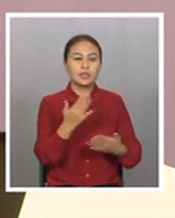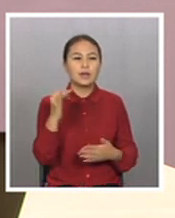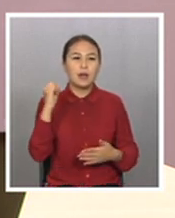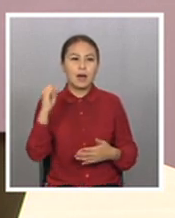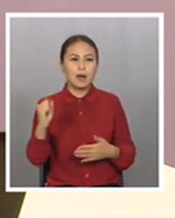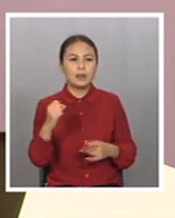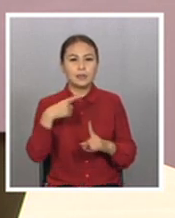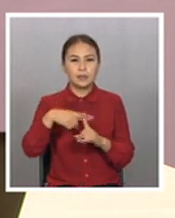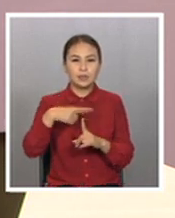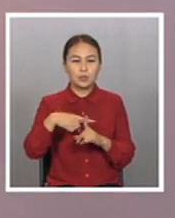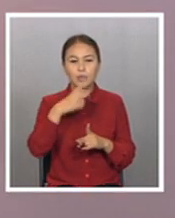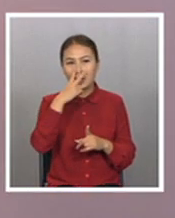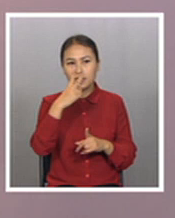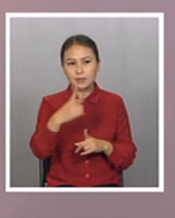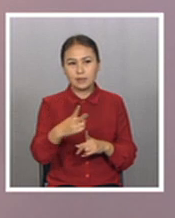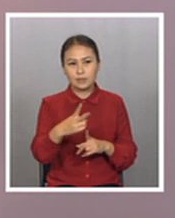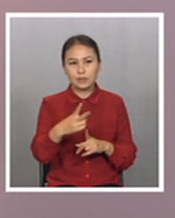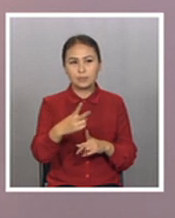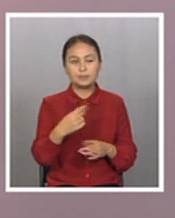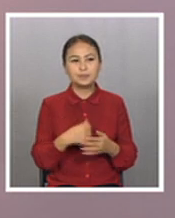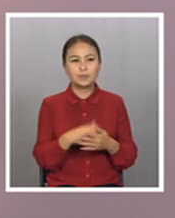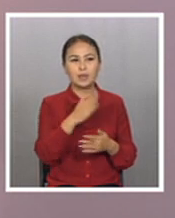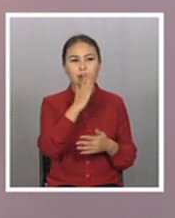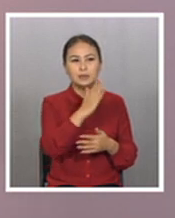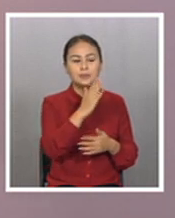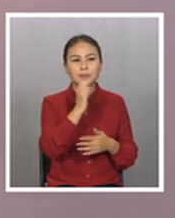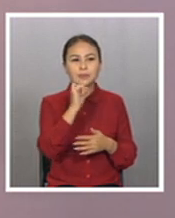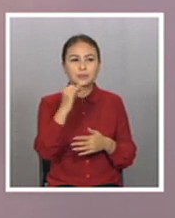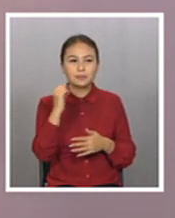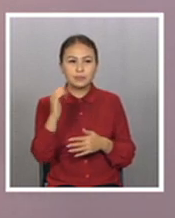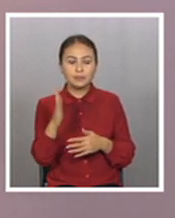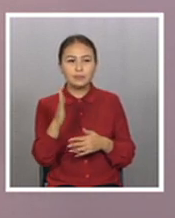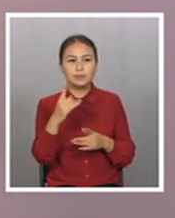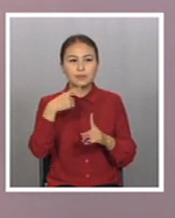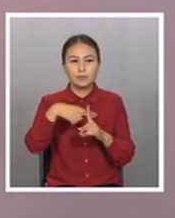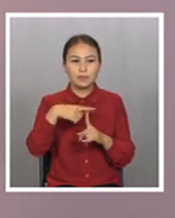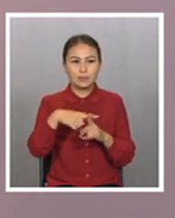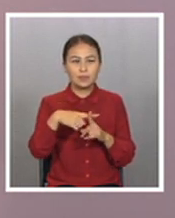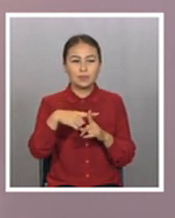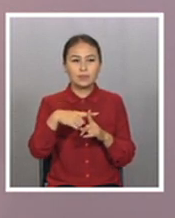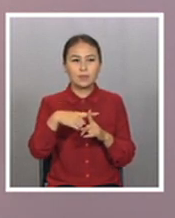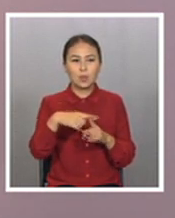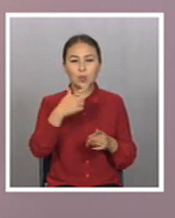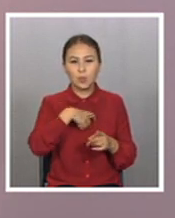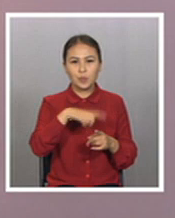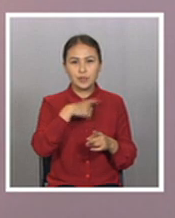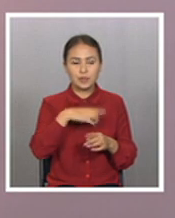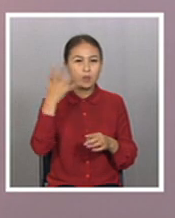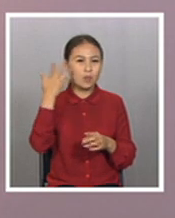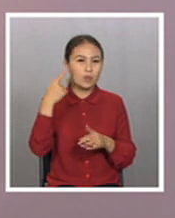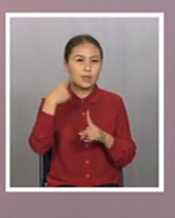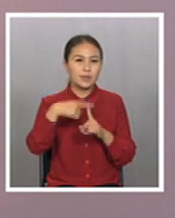жиындарының қиылысуын қарастырамыз. В және А жиындарының қиылысуын өзара қиылысқан